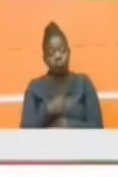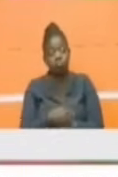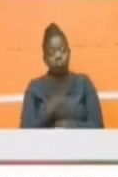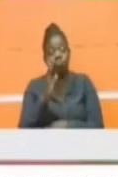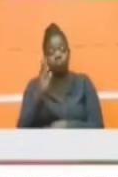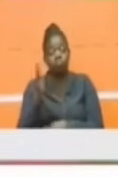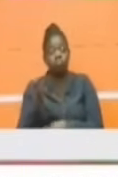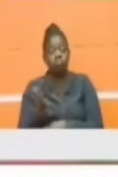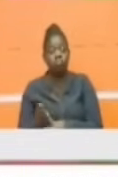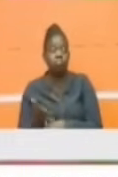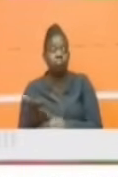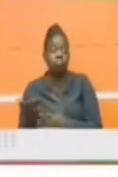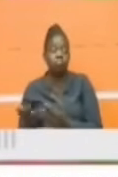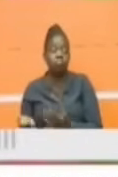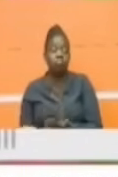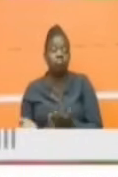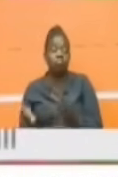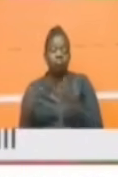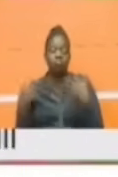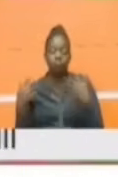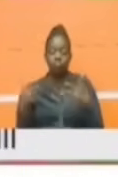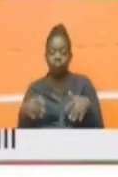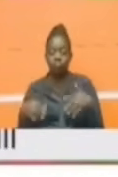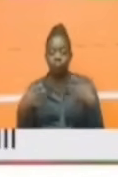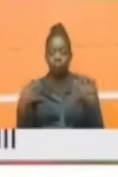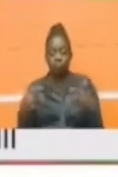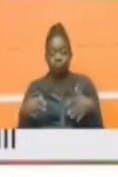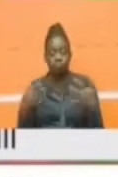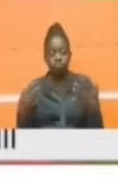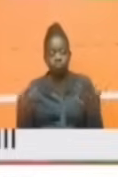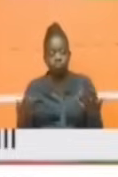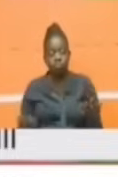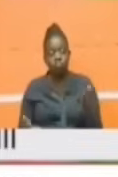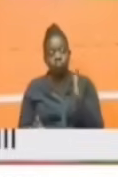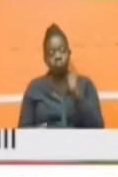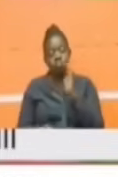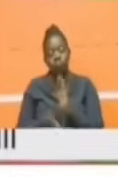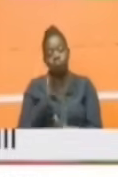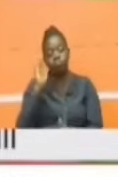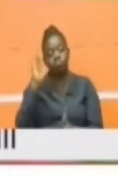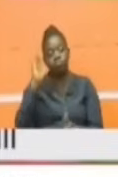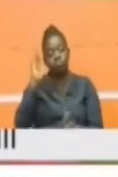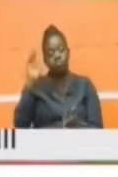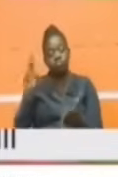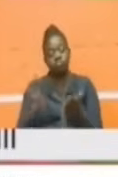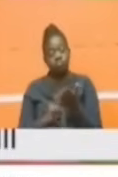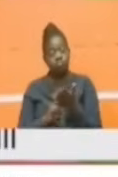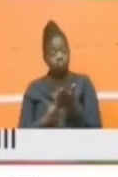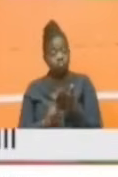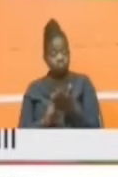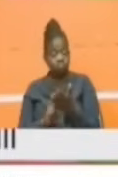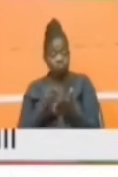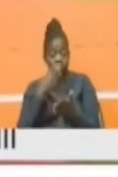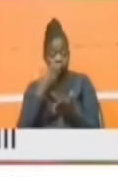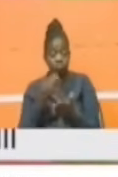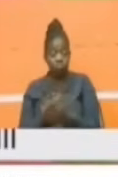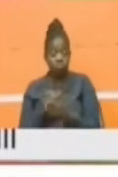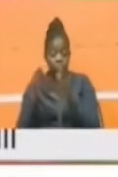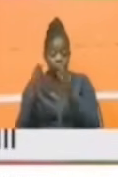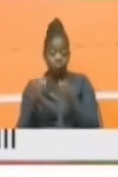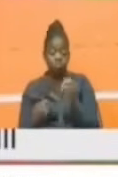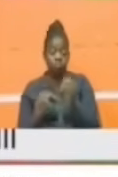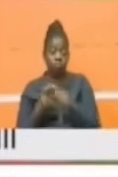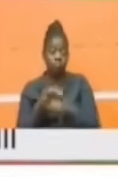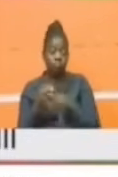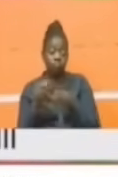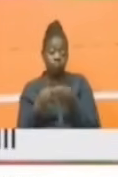12-15 giri massive nnyo bajizita fast consumer jobs nti emirimu gino ebintu byokola